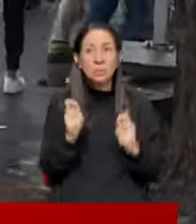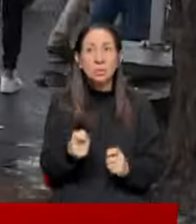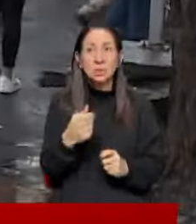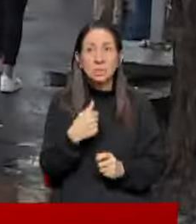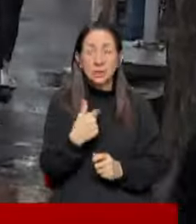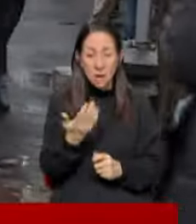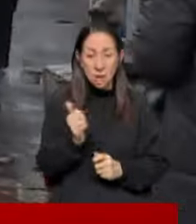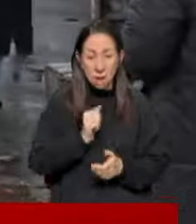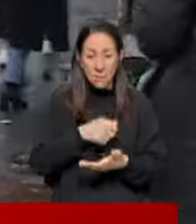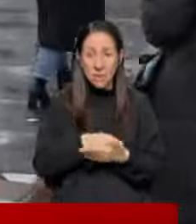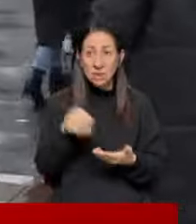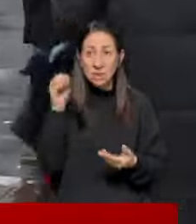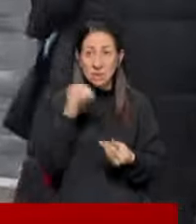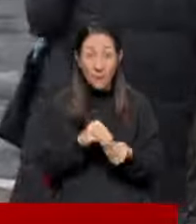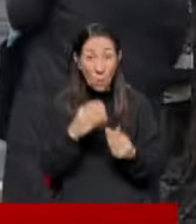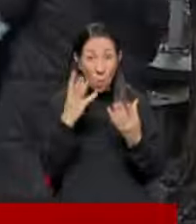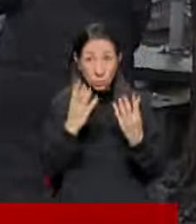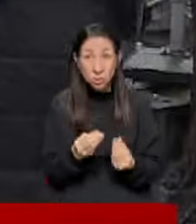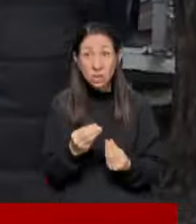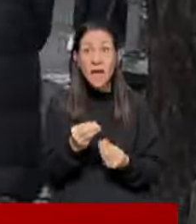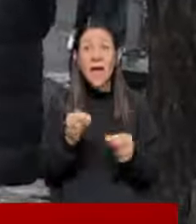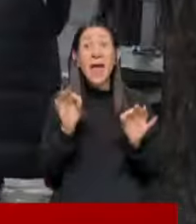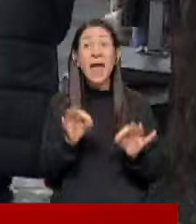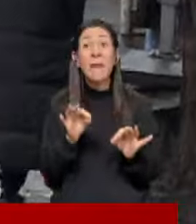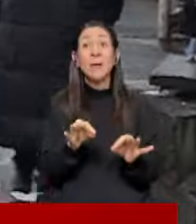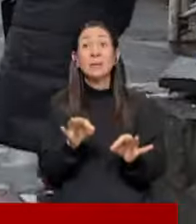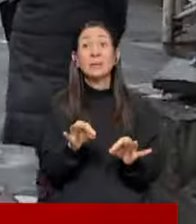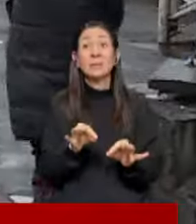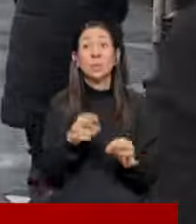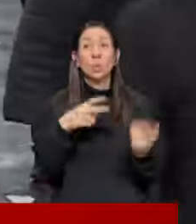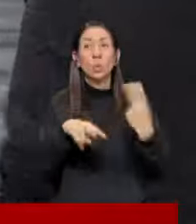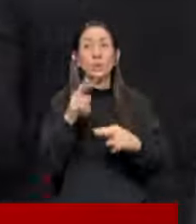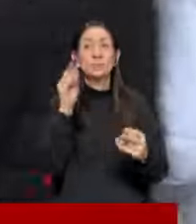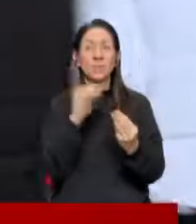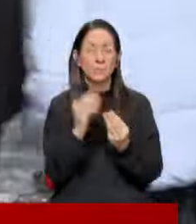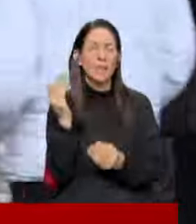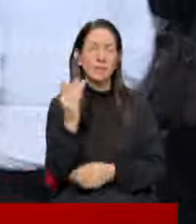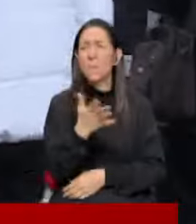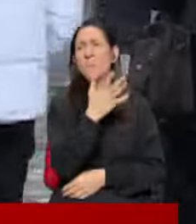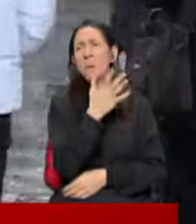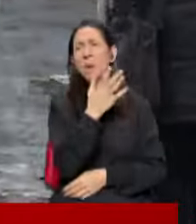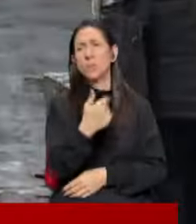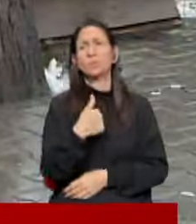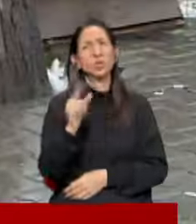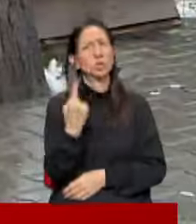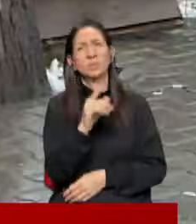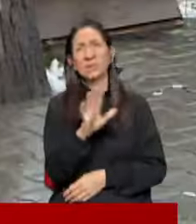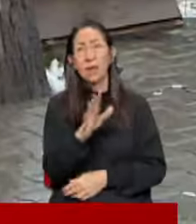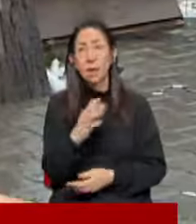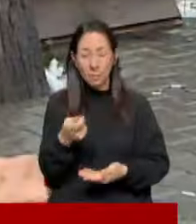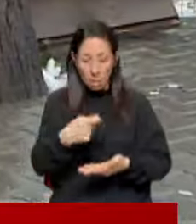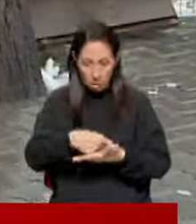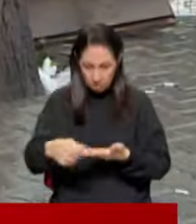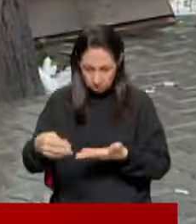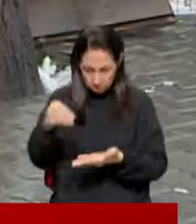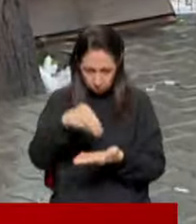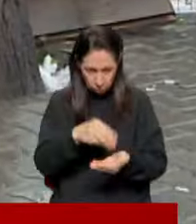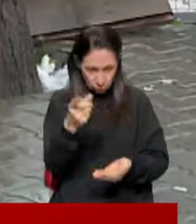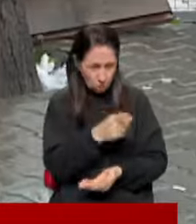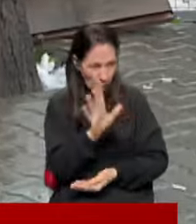zaten askeri ücrete zam gelir gelmez hemen direkt ulaşımdan zam olacağını zaten biliyorduk. Sürpriz olmadı. Kazandığımın